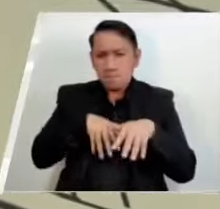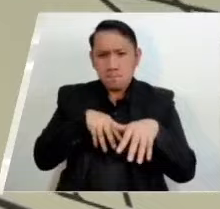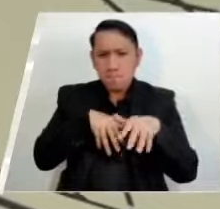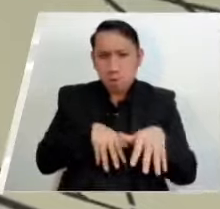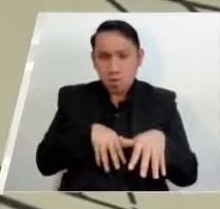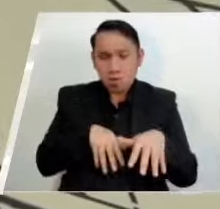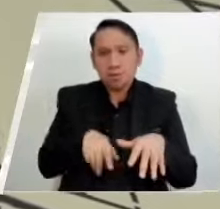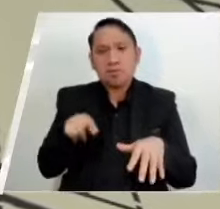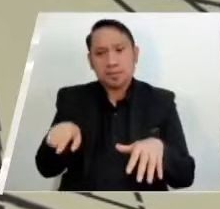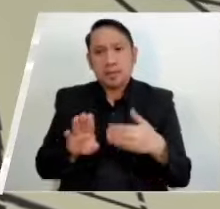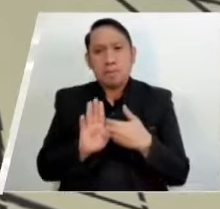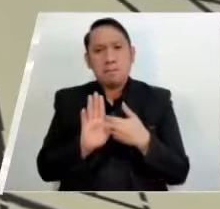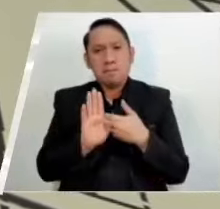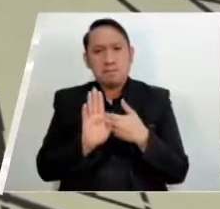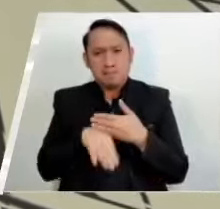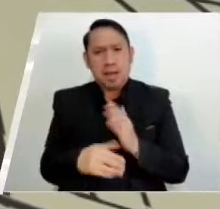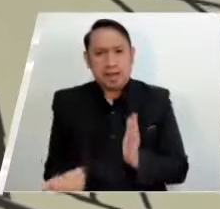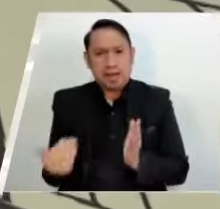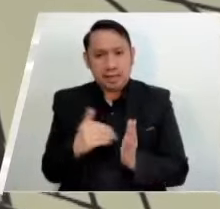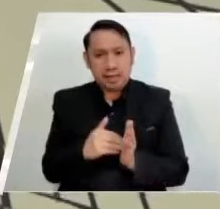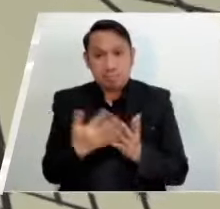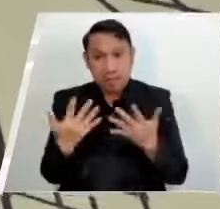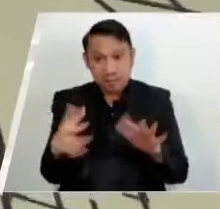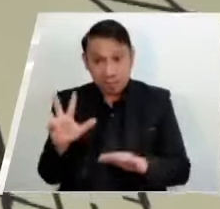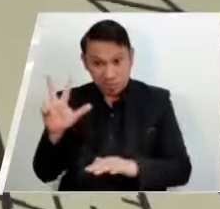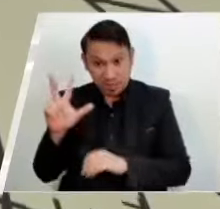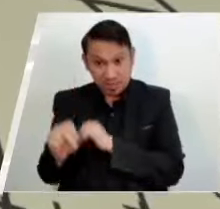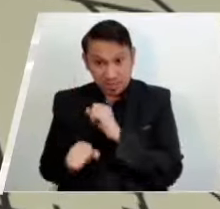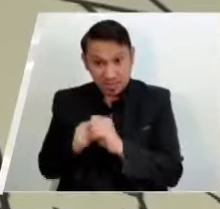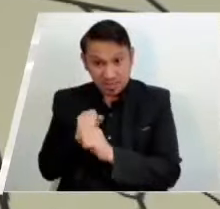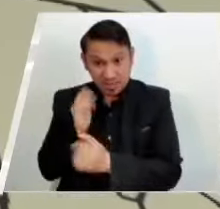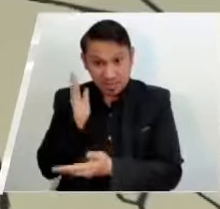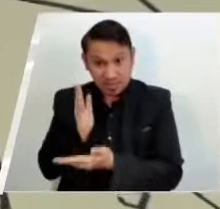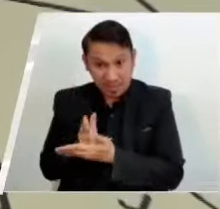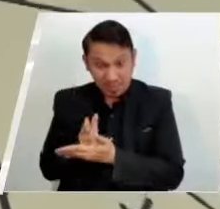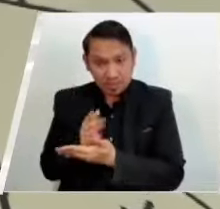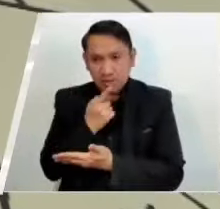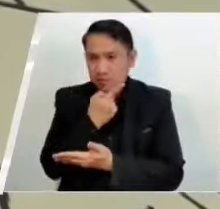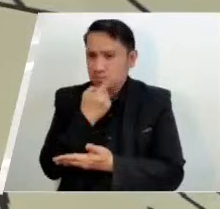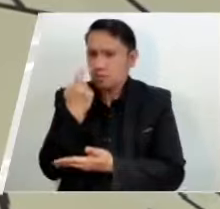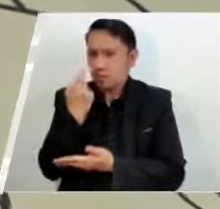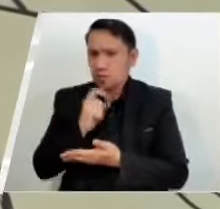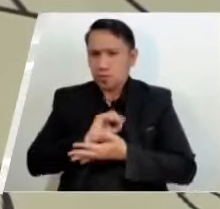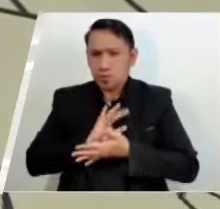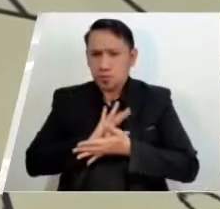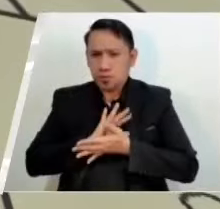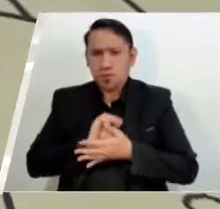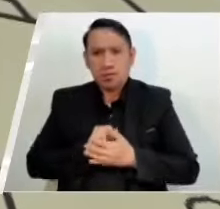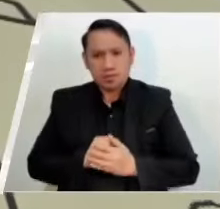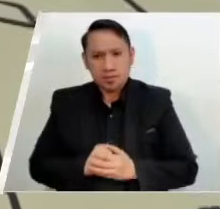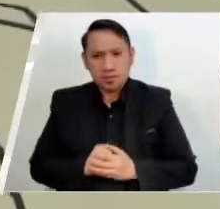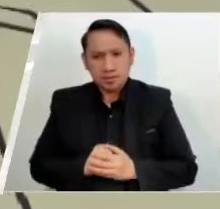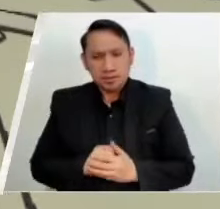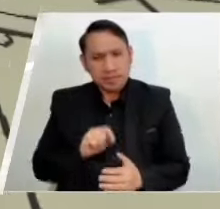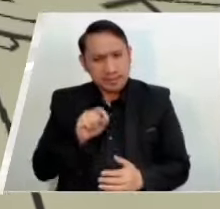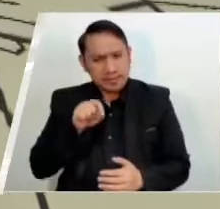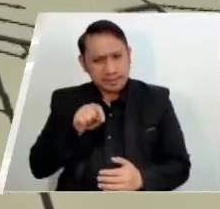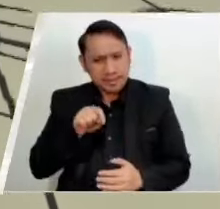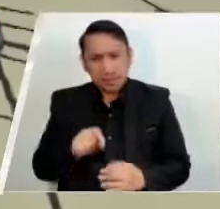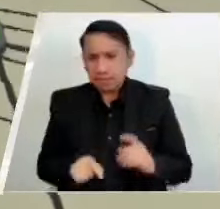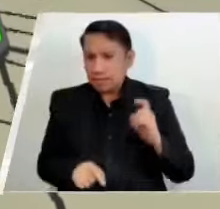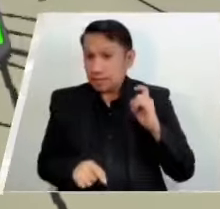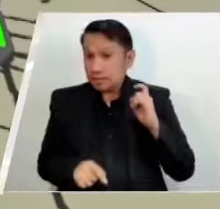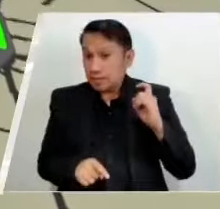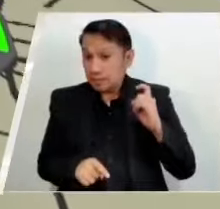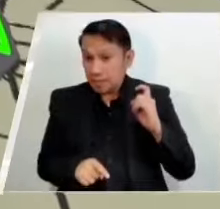Prison matapos ng tatlong taong pagkakatigil dahil sa covid pandemic ito na po ang pinakamabilis sa mga translasyon